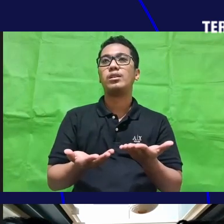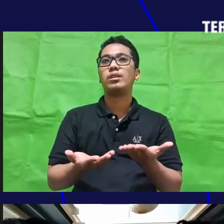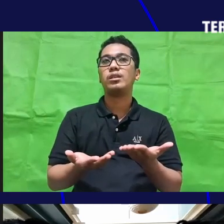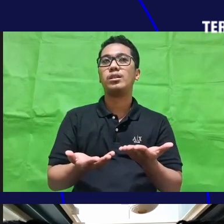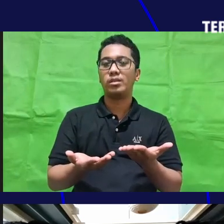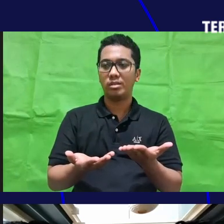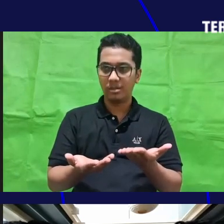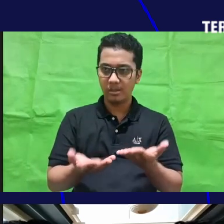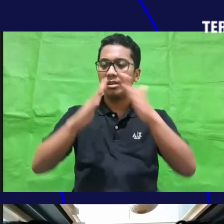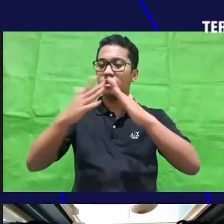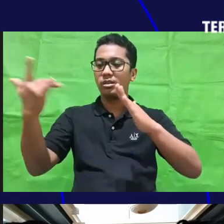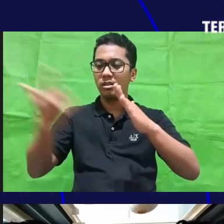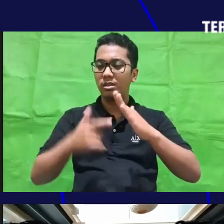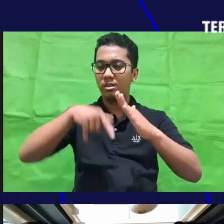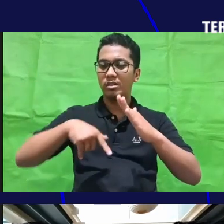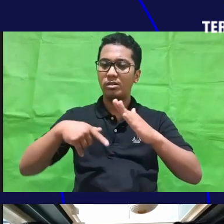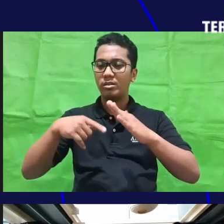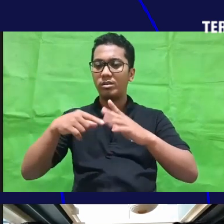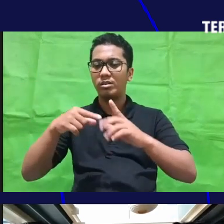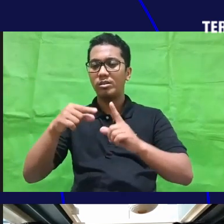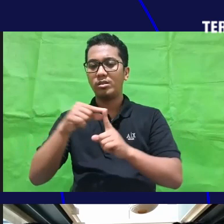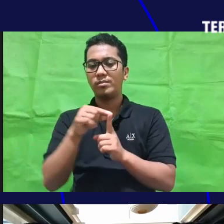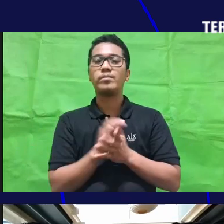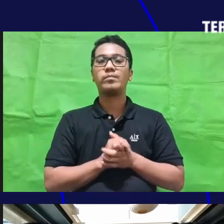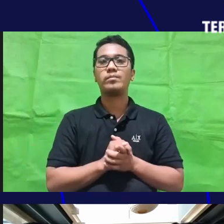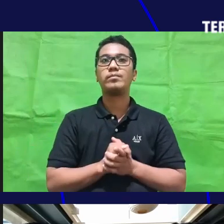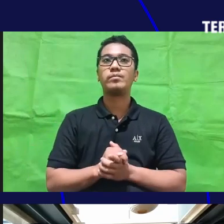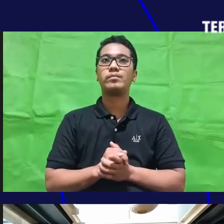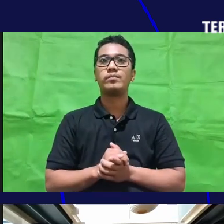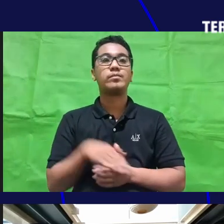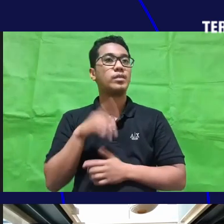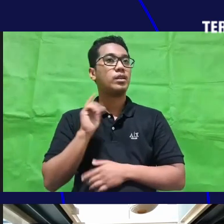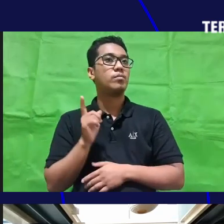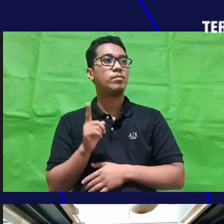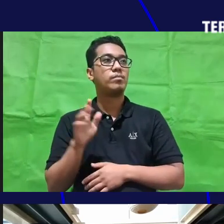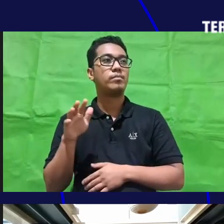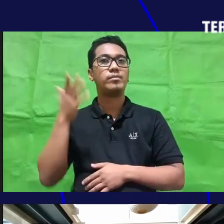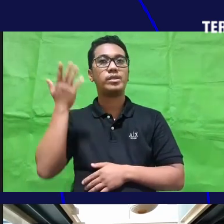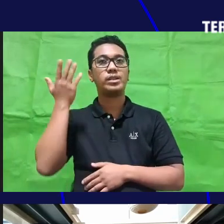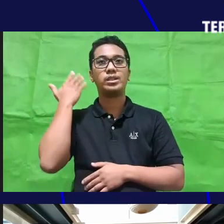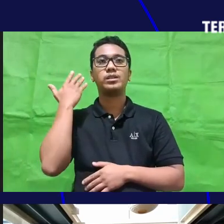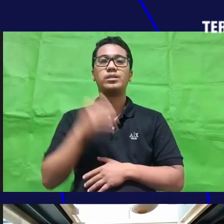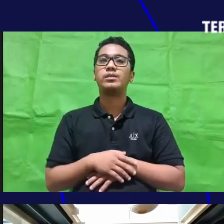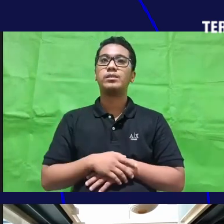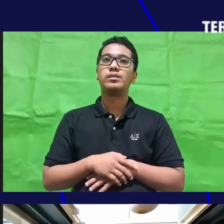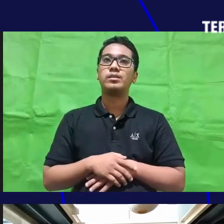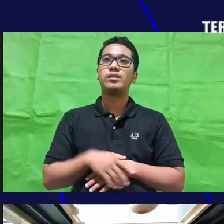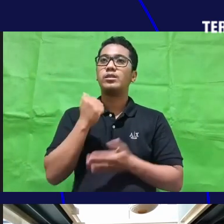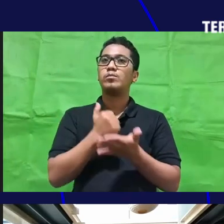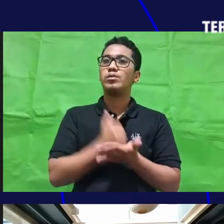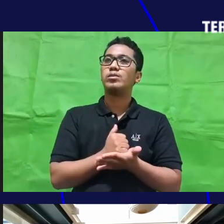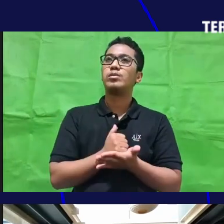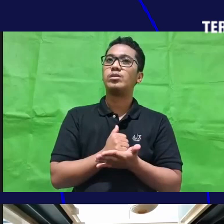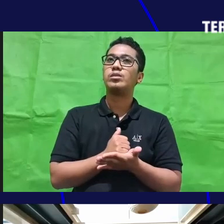residensi ini memproblematisir struktur yang sudah ada gitu. Karena tadi menyentuh sebenarnya titik tekannya lebih